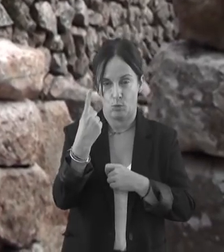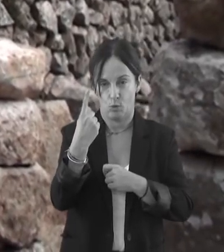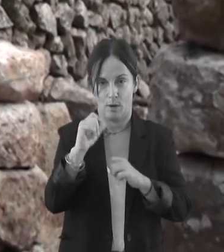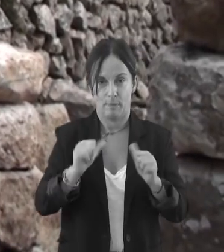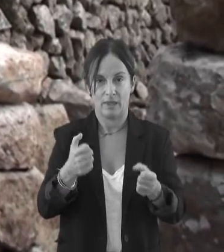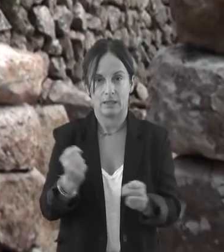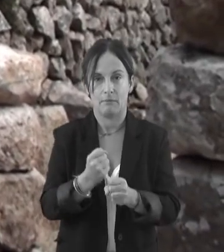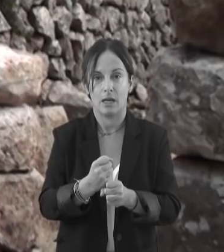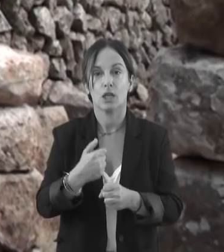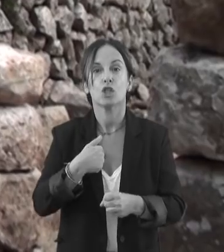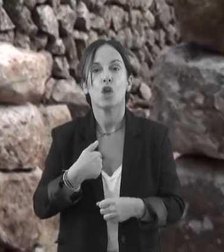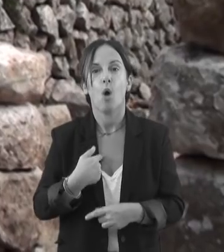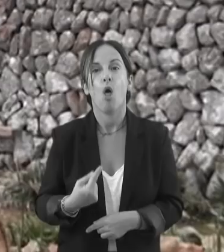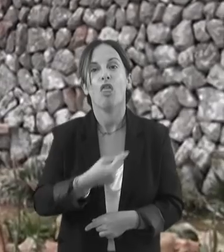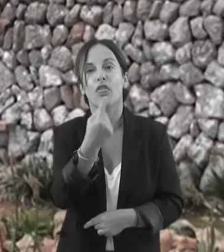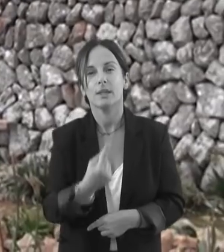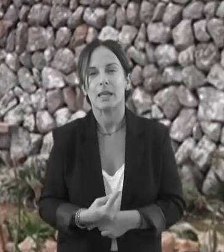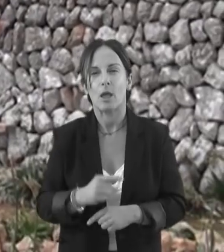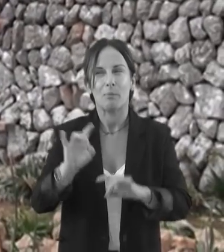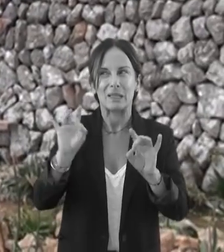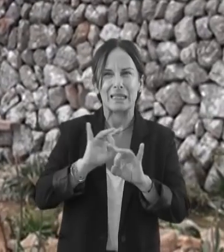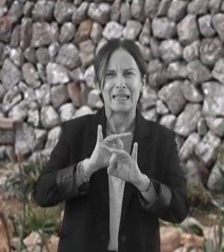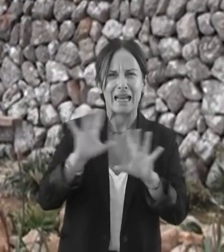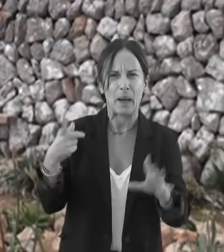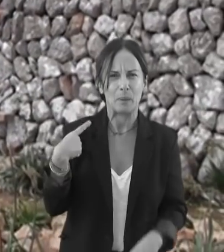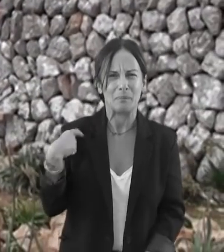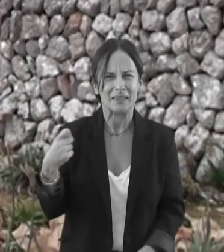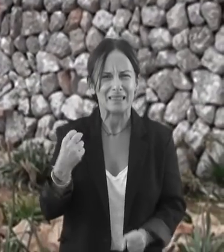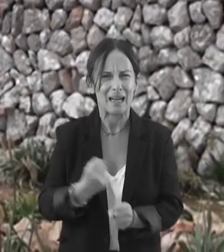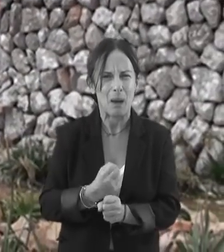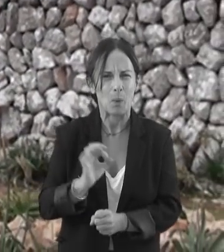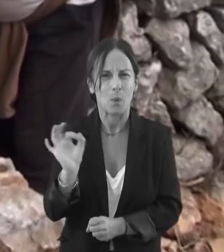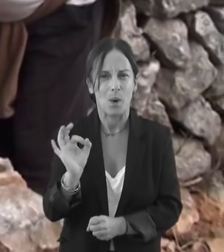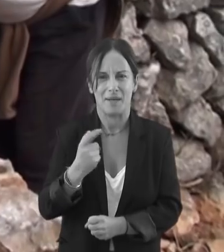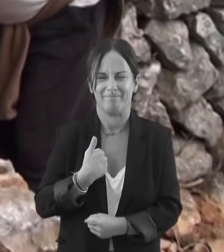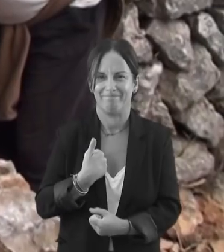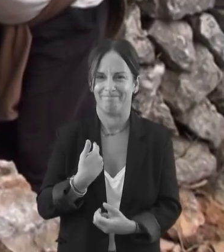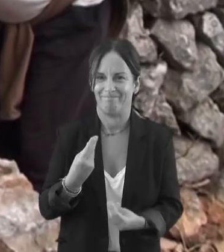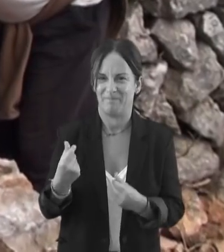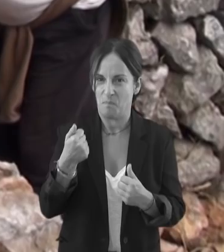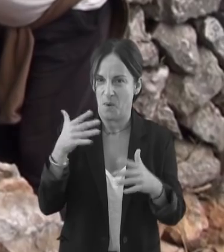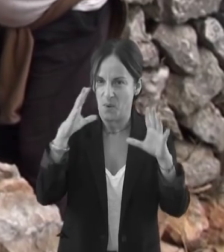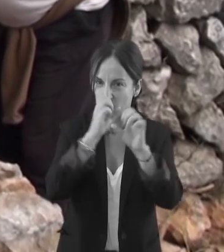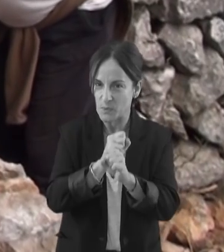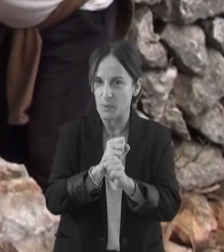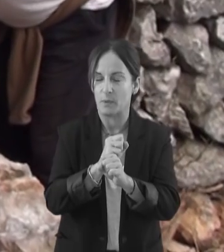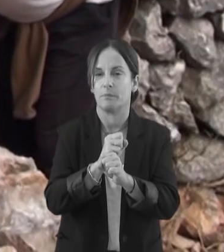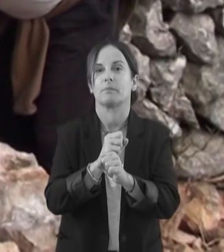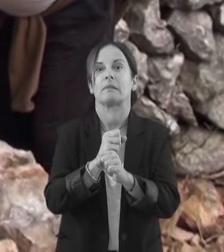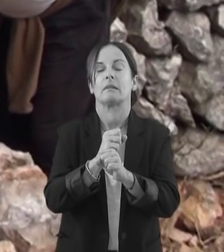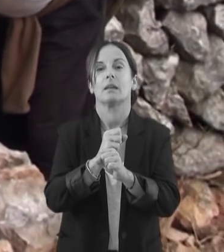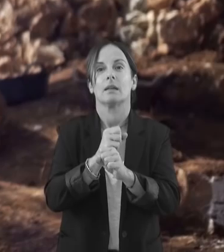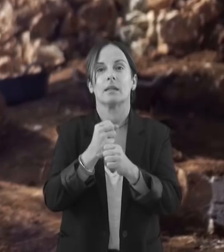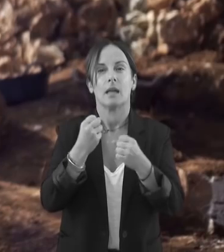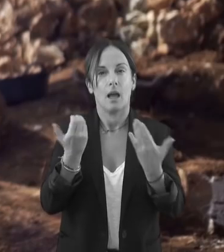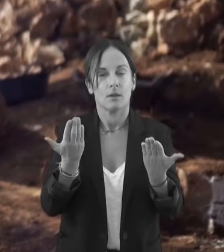poc introduir noves tècniques, però que se poguessin fer d'una forma manual, sense aparells,